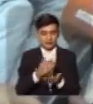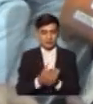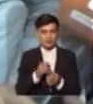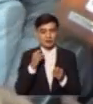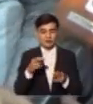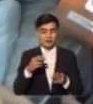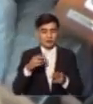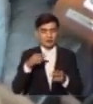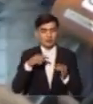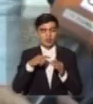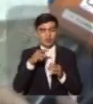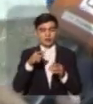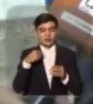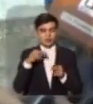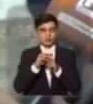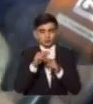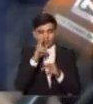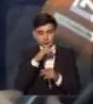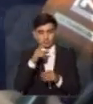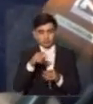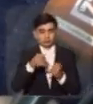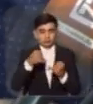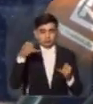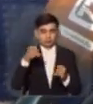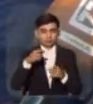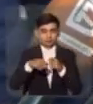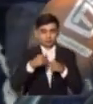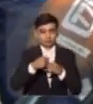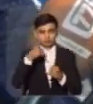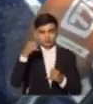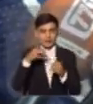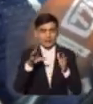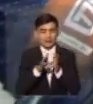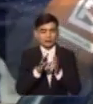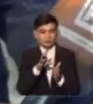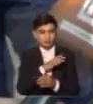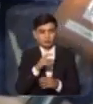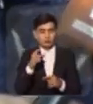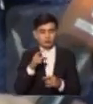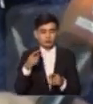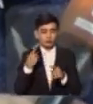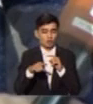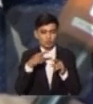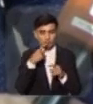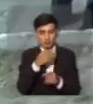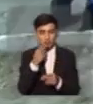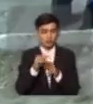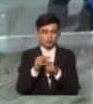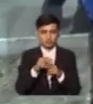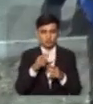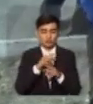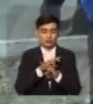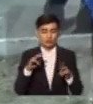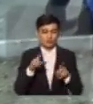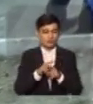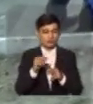дейді. Подъездегі электрощитовой жіппен байлаулы тұр бізде. Жіппен байлаулы тұр. А басқасын айтпаймын, ешкім жөндеген жоқ.